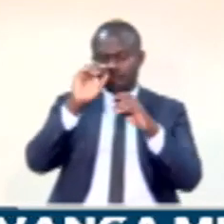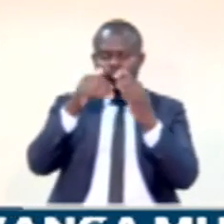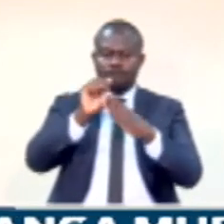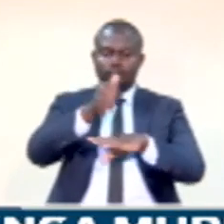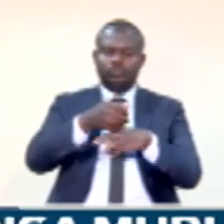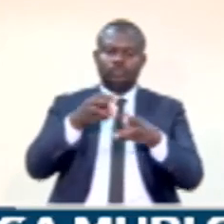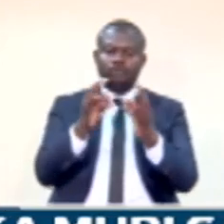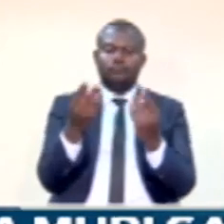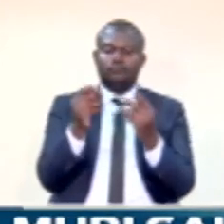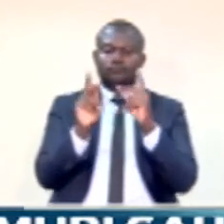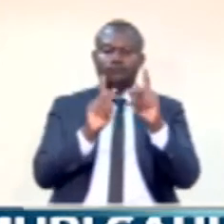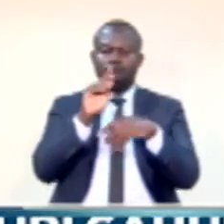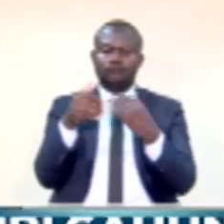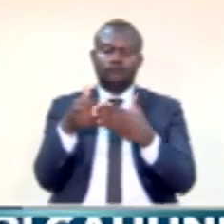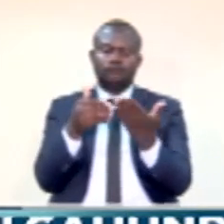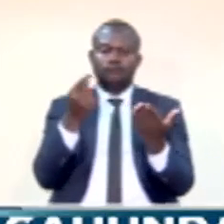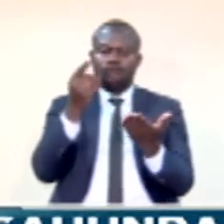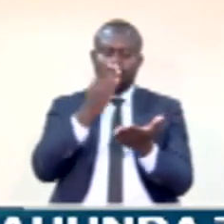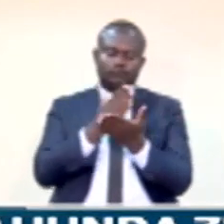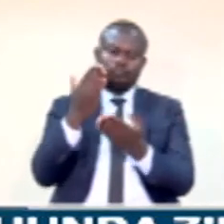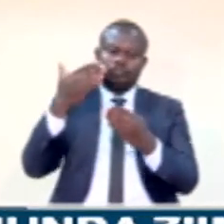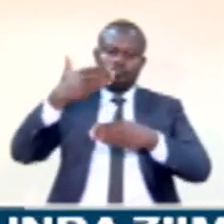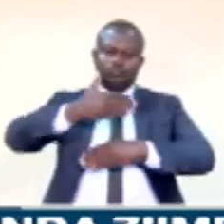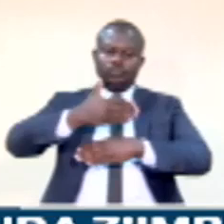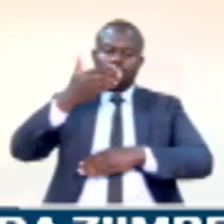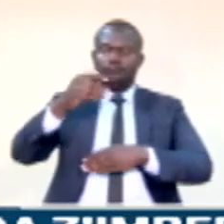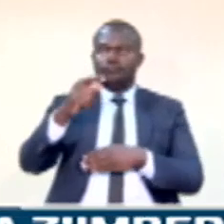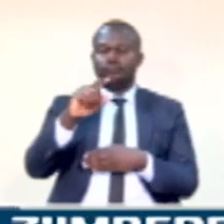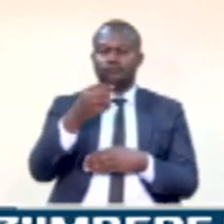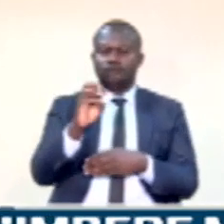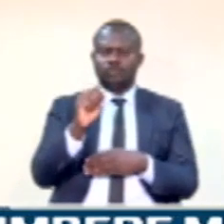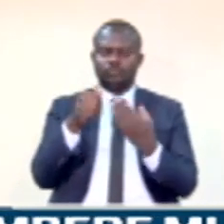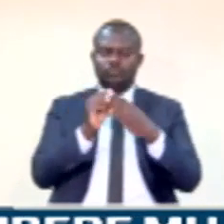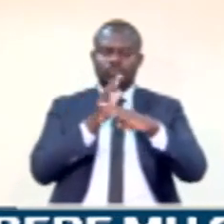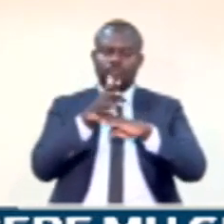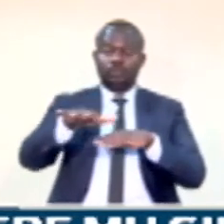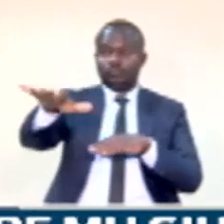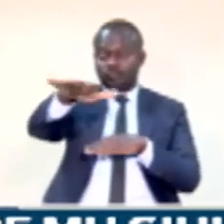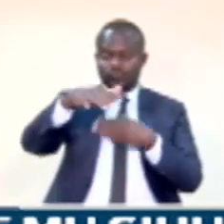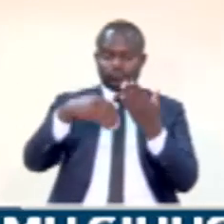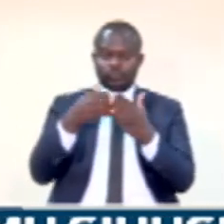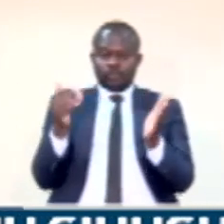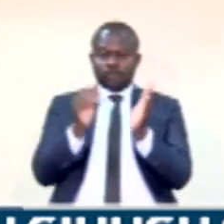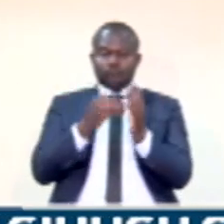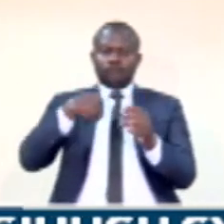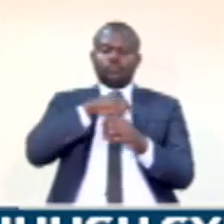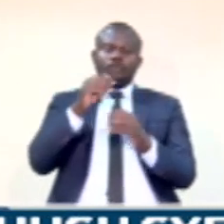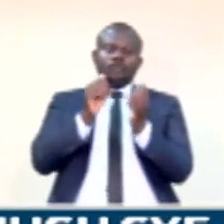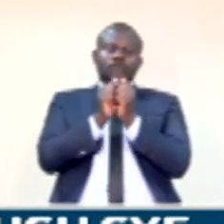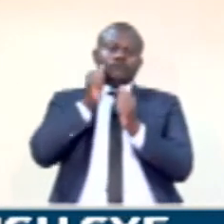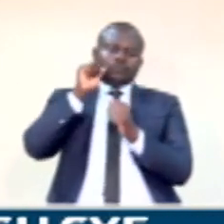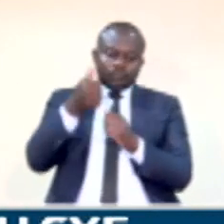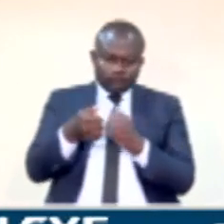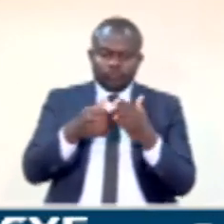uburyo bworohereza abantu one stop border post hariya kuri Goma wambuka hakurya. Turimo nanone n'ejo hari